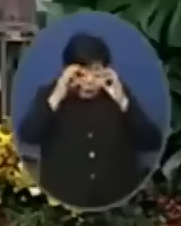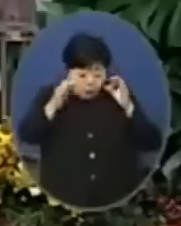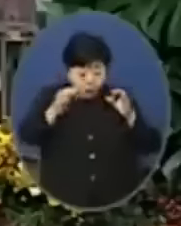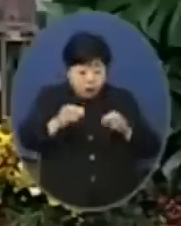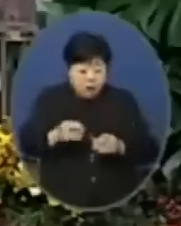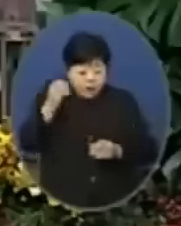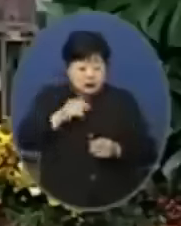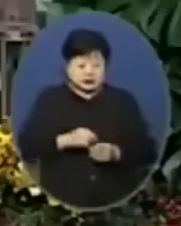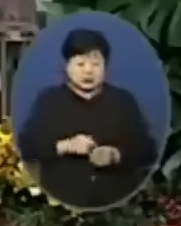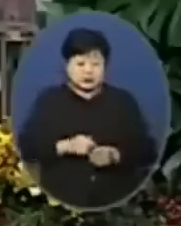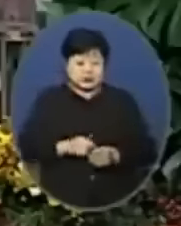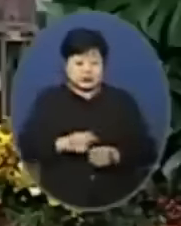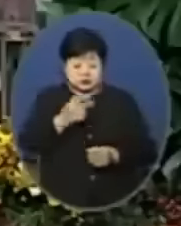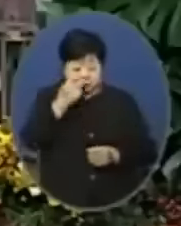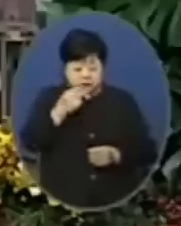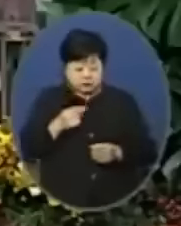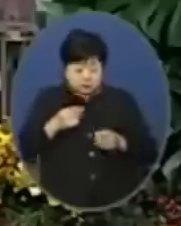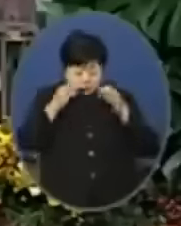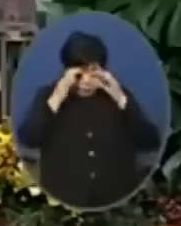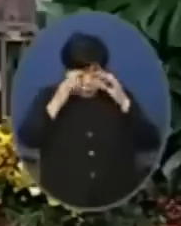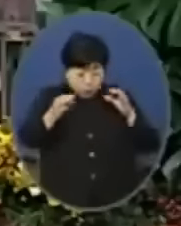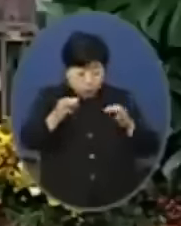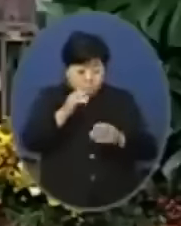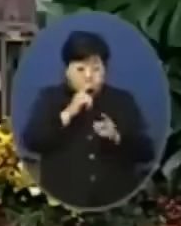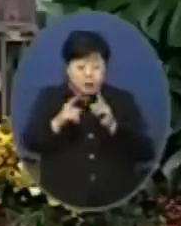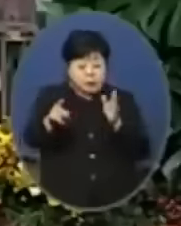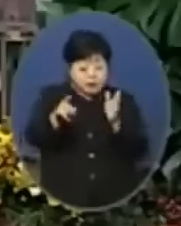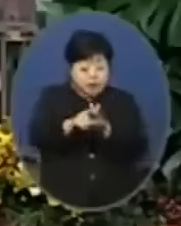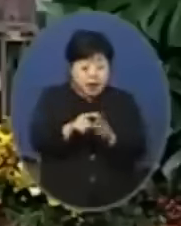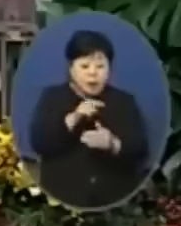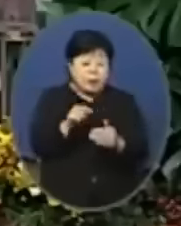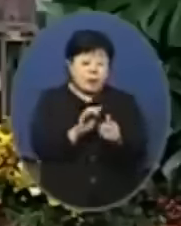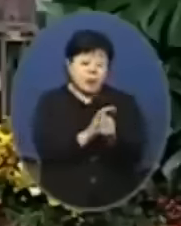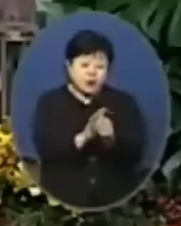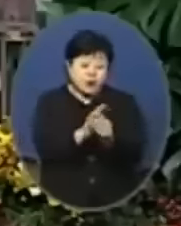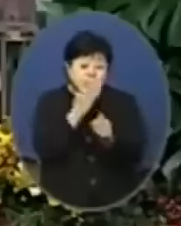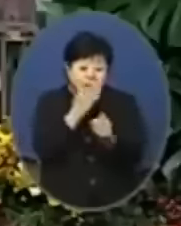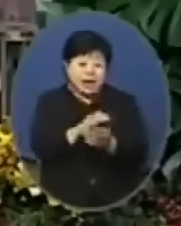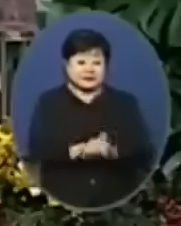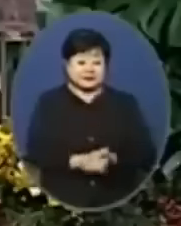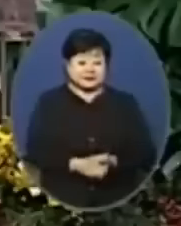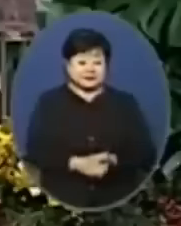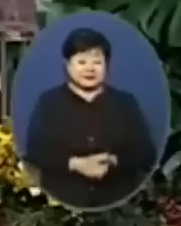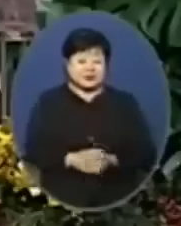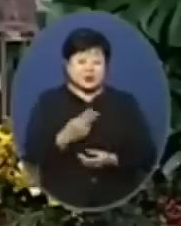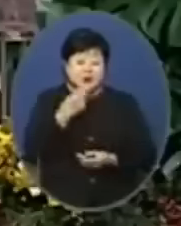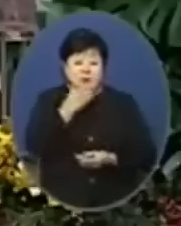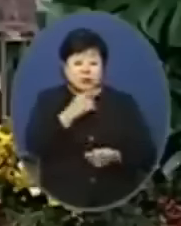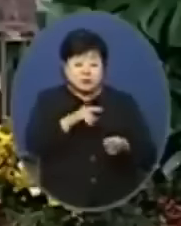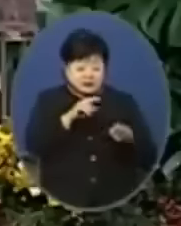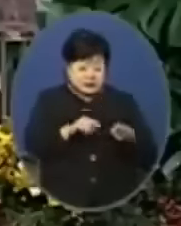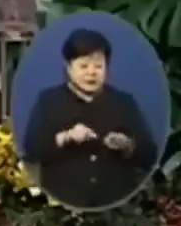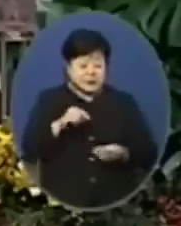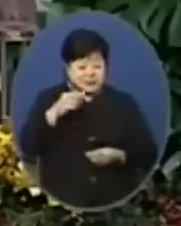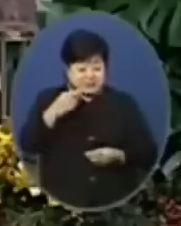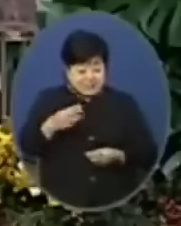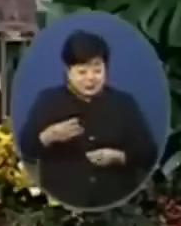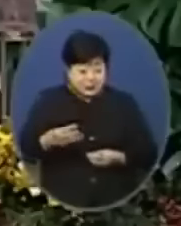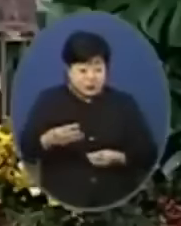영적 생각과 꿈, 믿음과 말로서 마음을 위로할 수가 있게 되는 것입니다. 요한복음 3장 3절 5절을